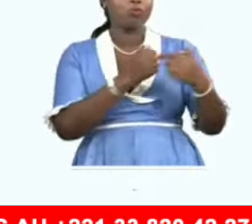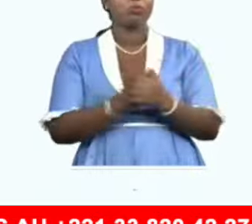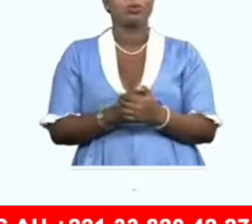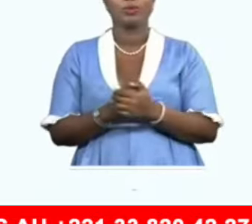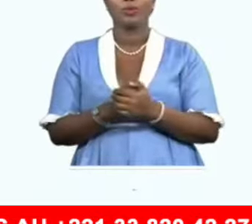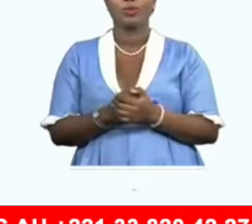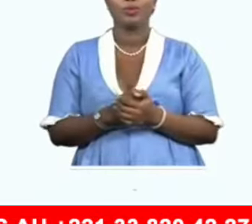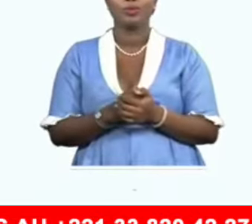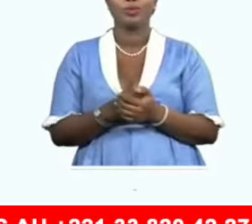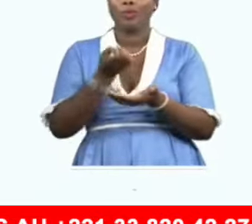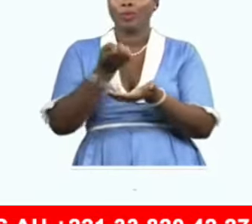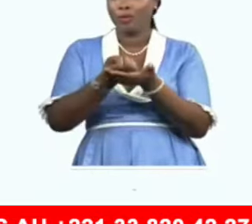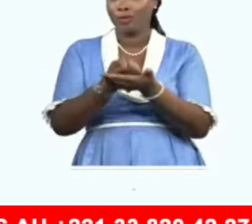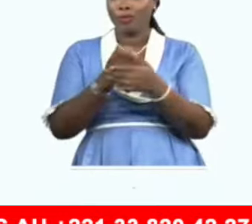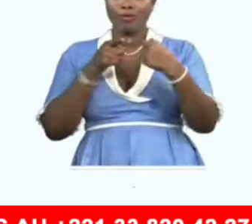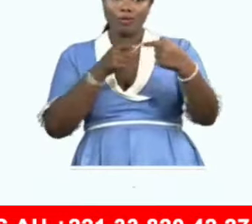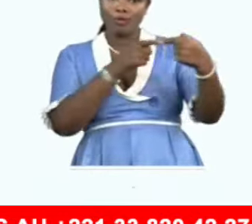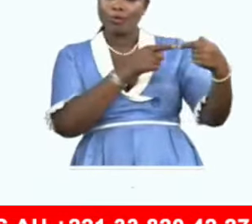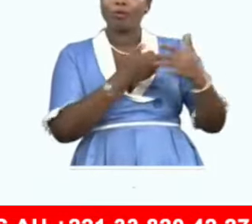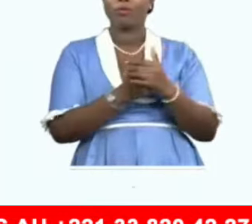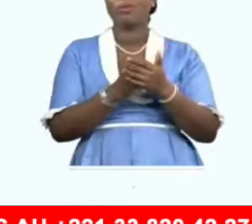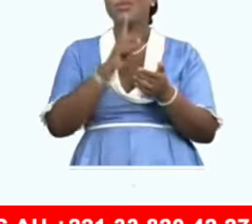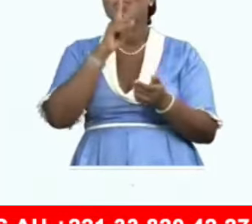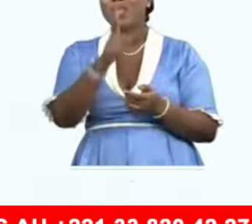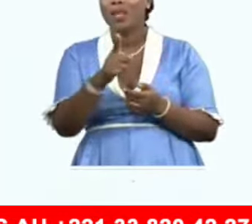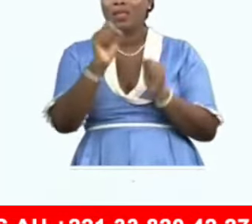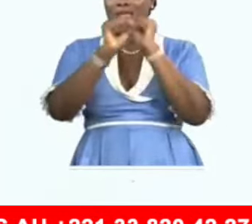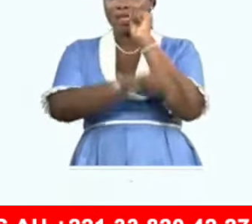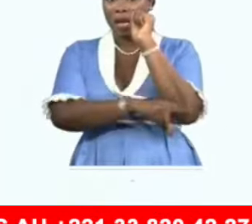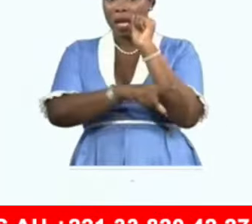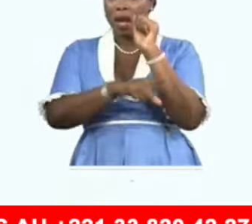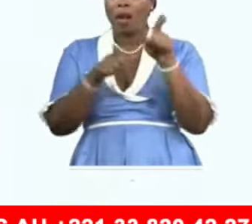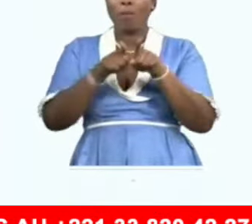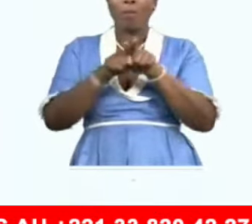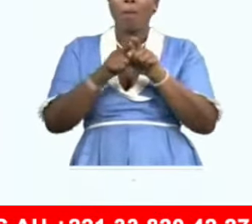économie compétitive Séné